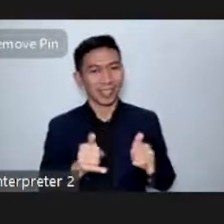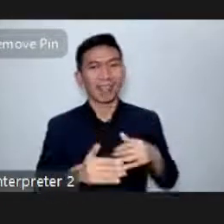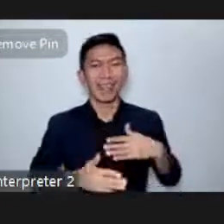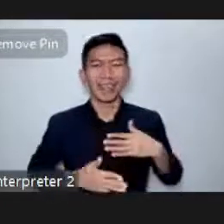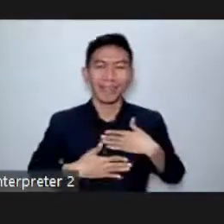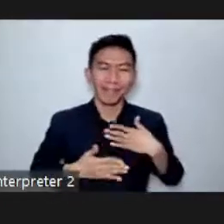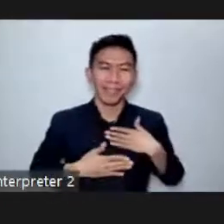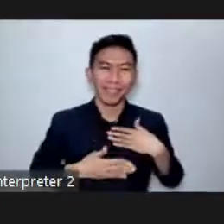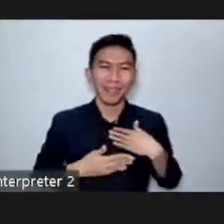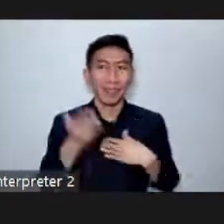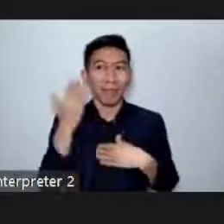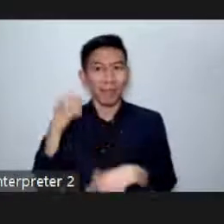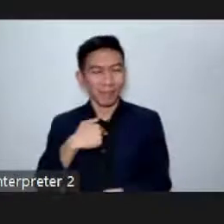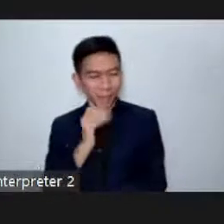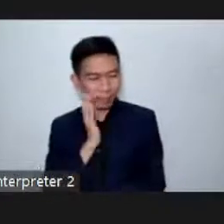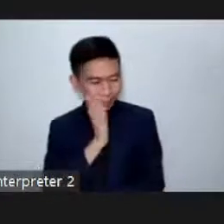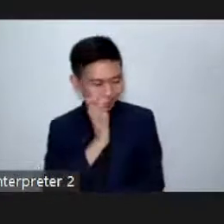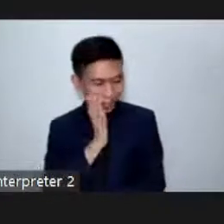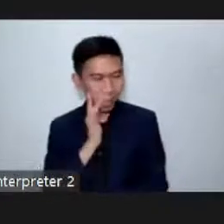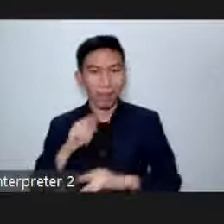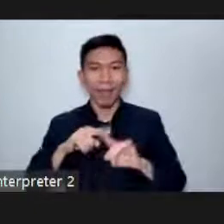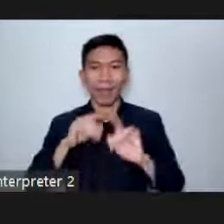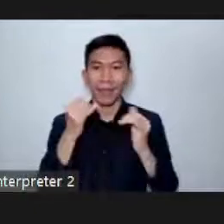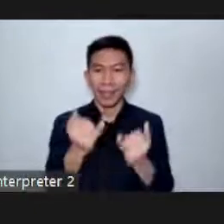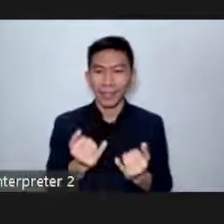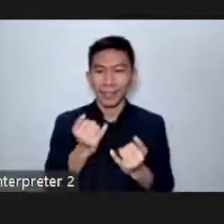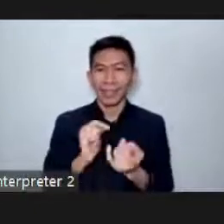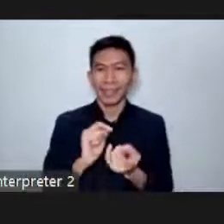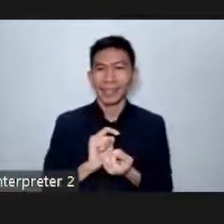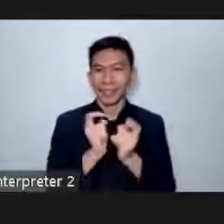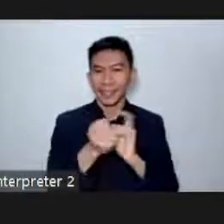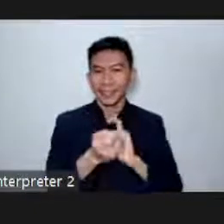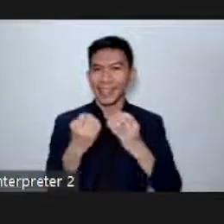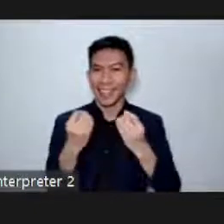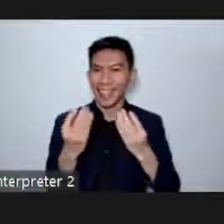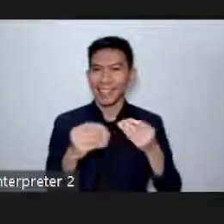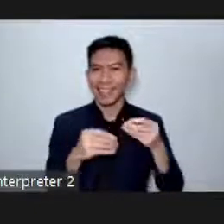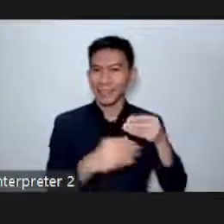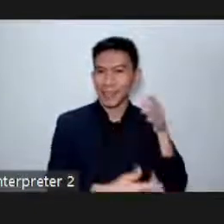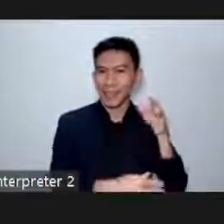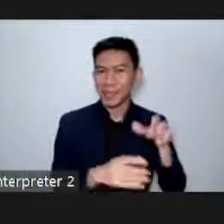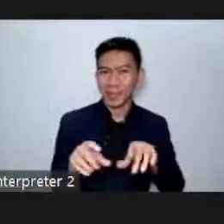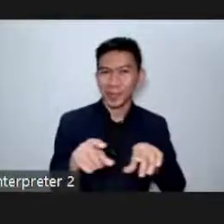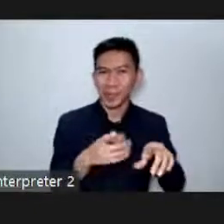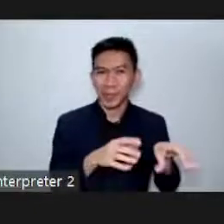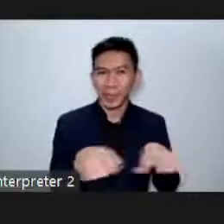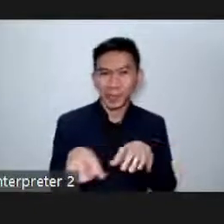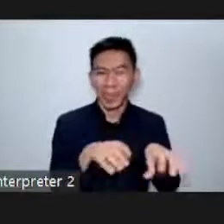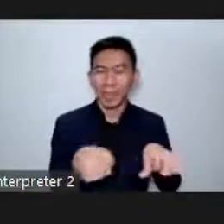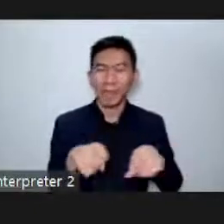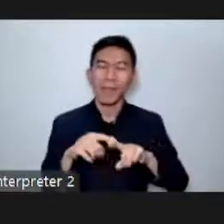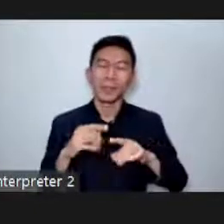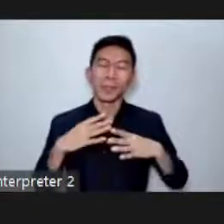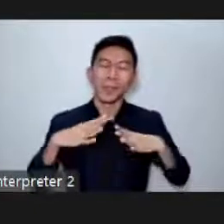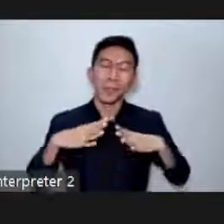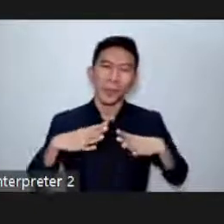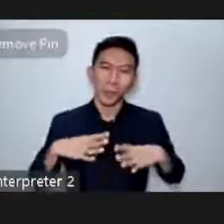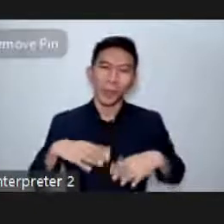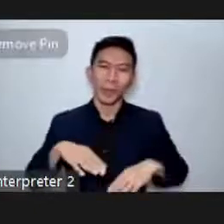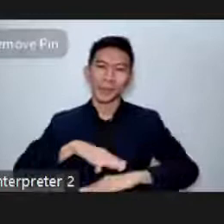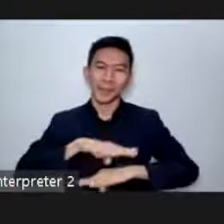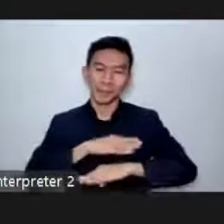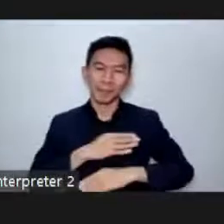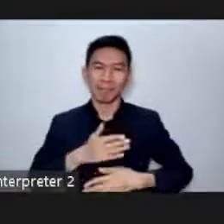dating mahiyain, ngayon, parang ang dami-dami kong ginagawa. Pero ang sarap-sarap sa pakiramdam, ang